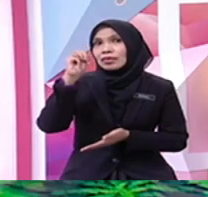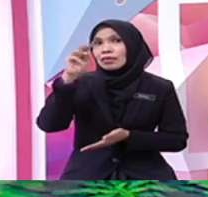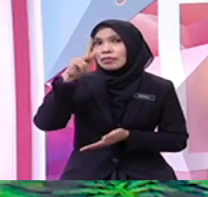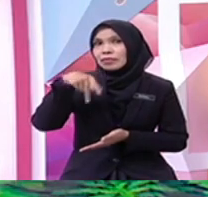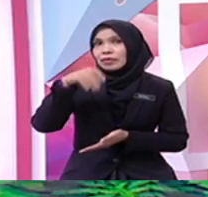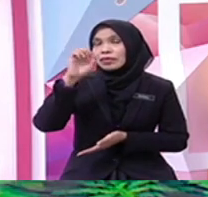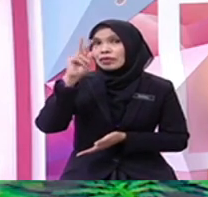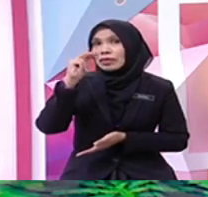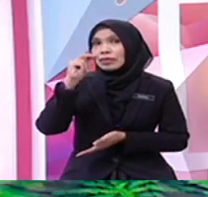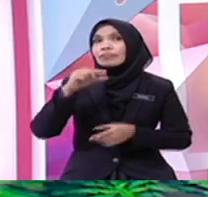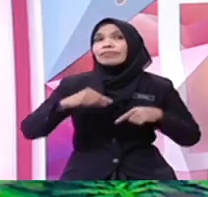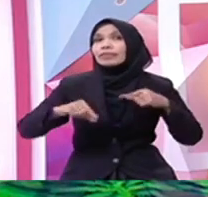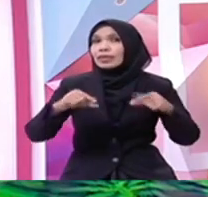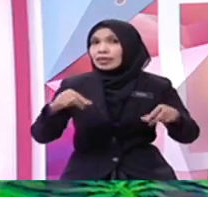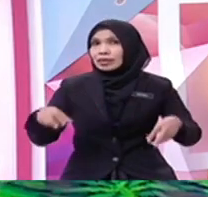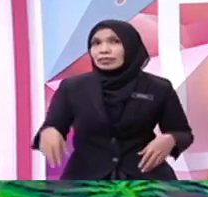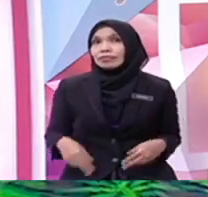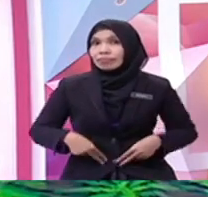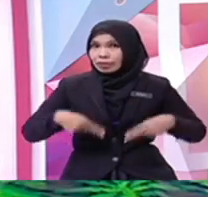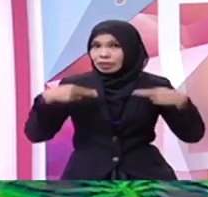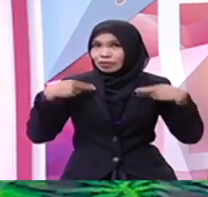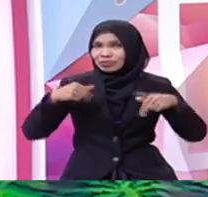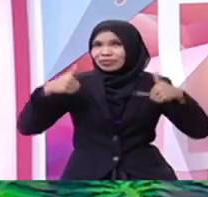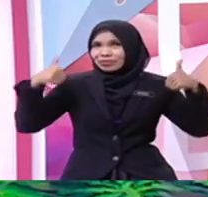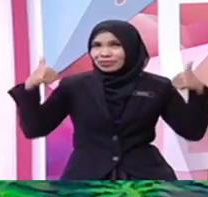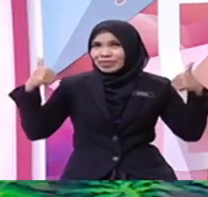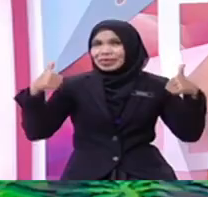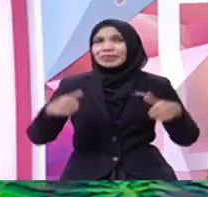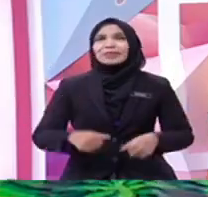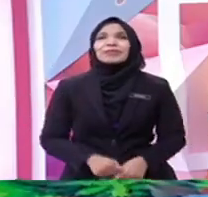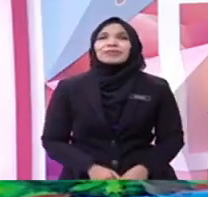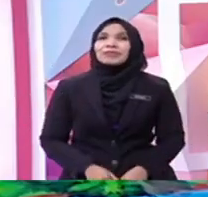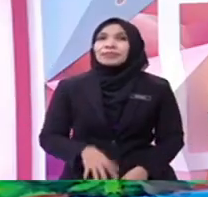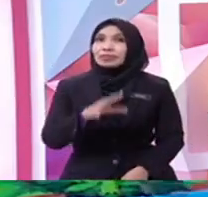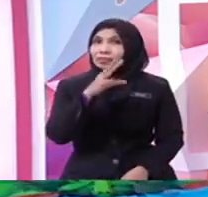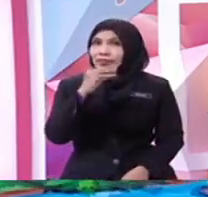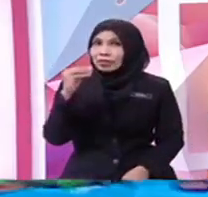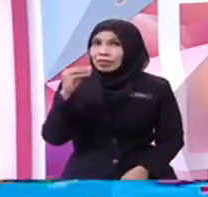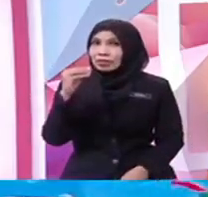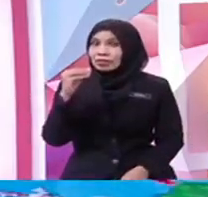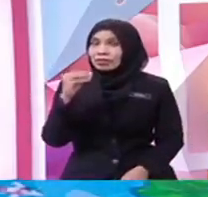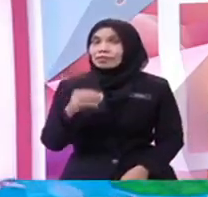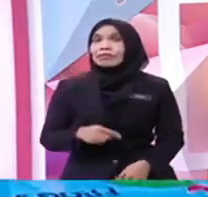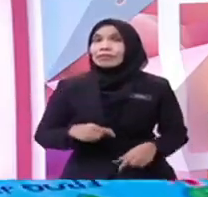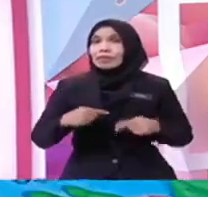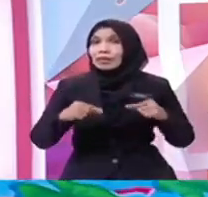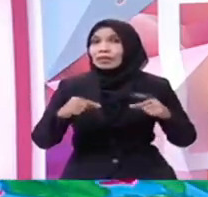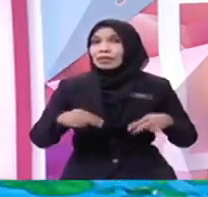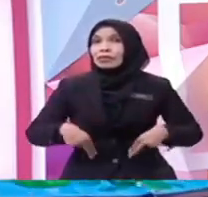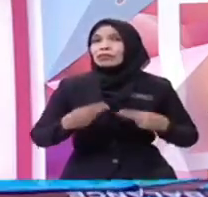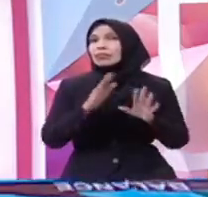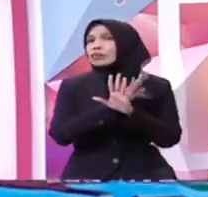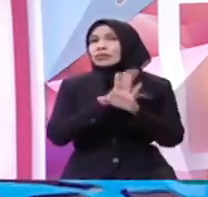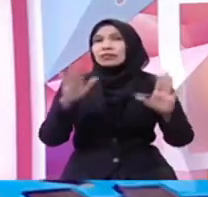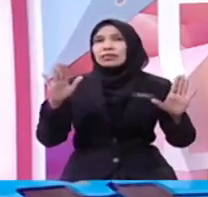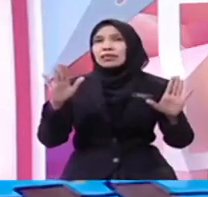byetunai saudara kita aja gaya hidup sihat dan kita aja gaya hidup tidak sehat